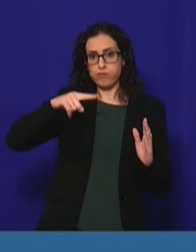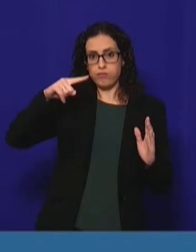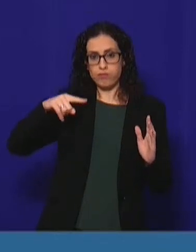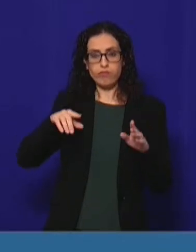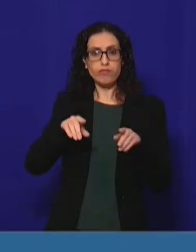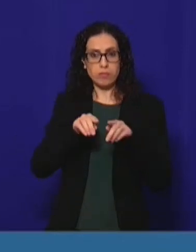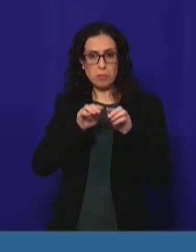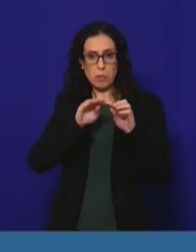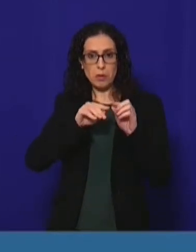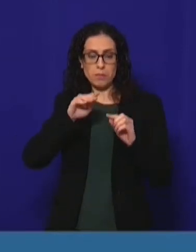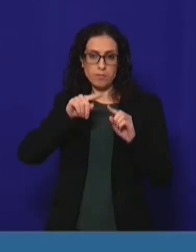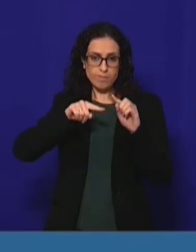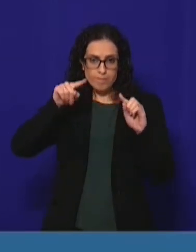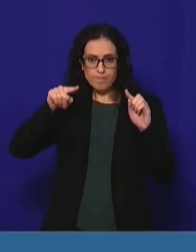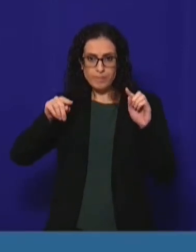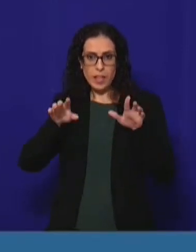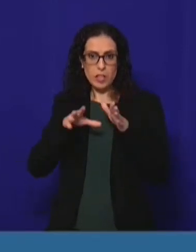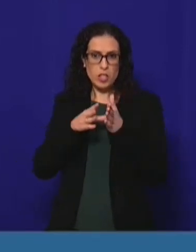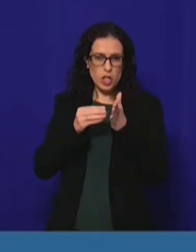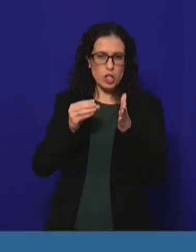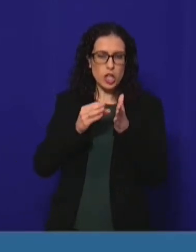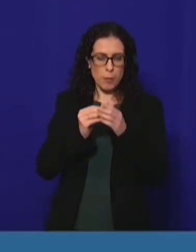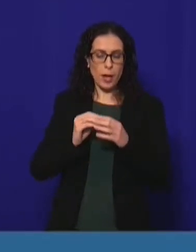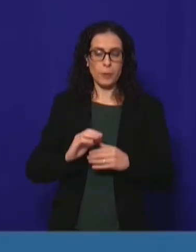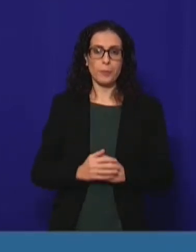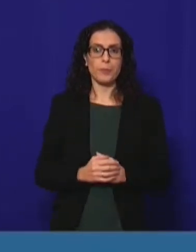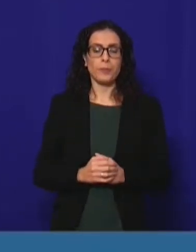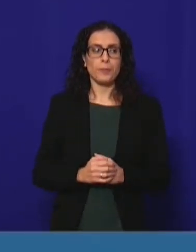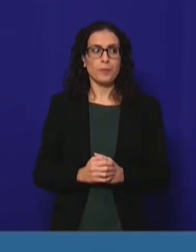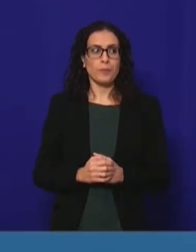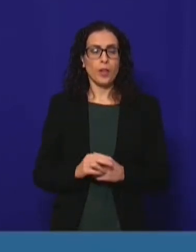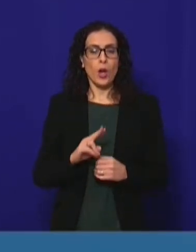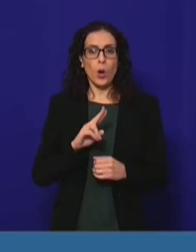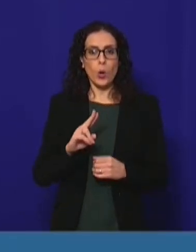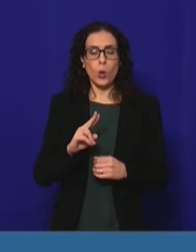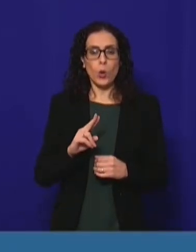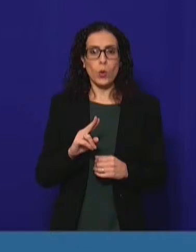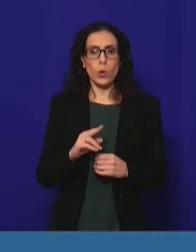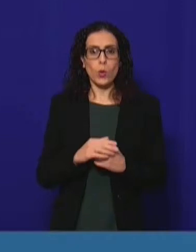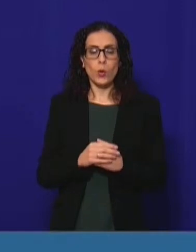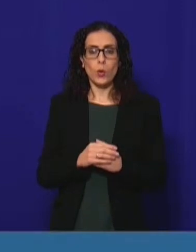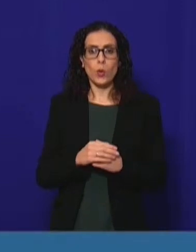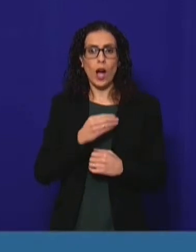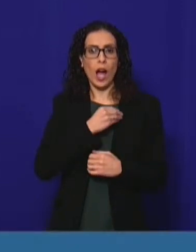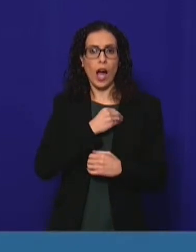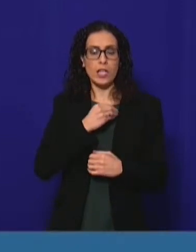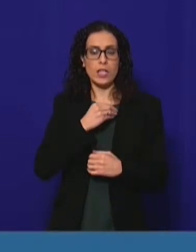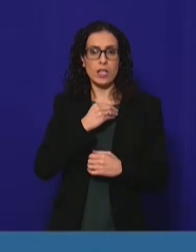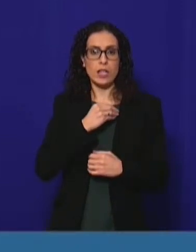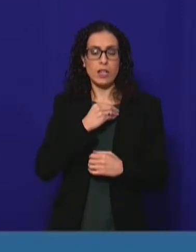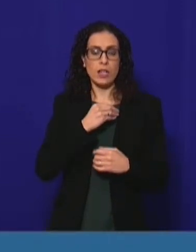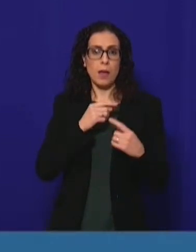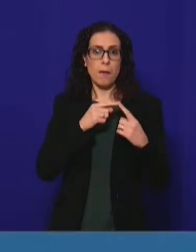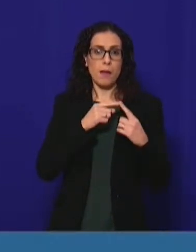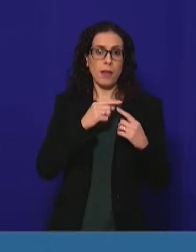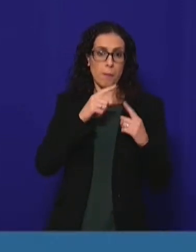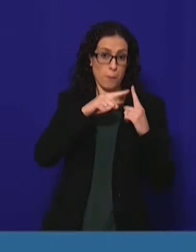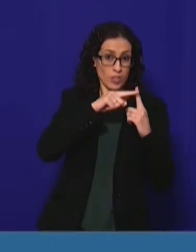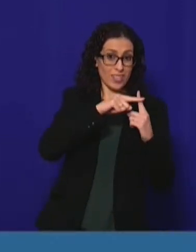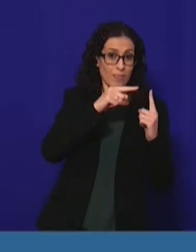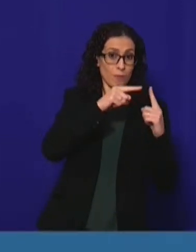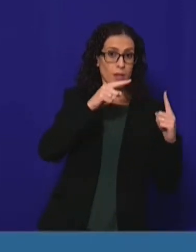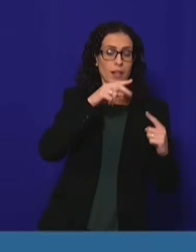li huwa wkoll dal-aħħar stabbli. U l-każijiet li qed ikollna minn Għawdex bħalissa mill-każijiet kollha attivi li